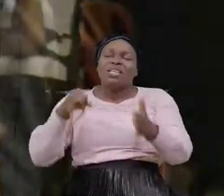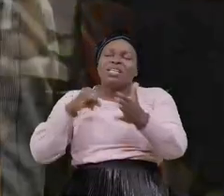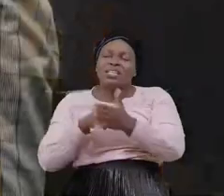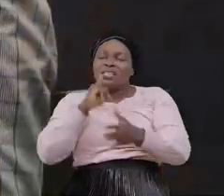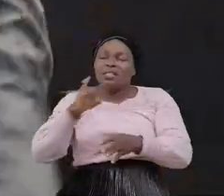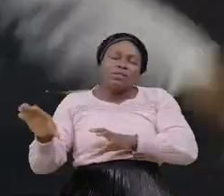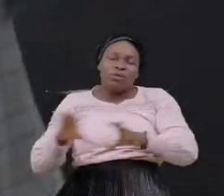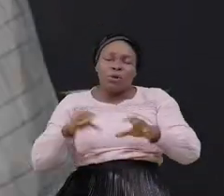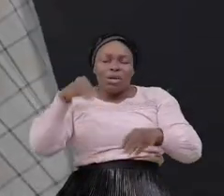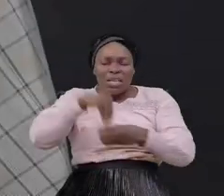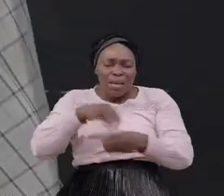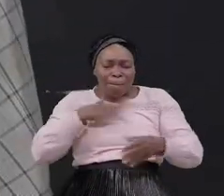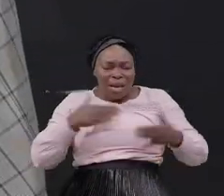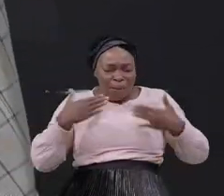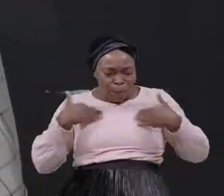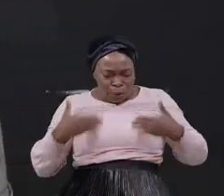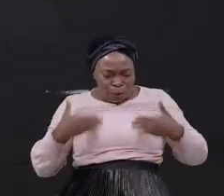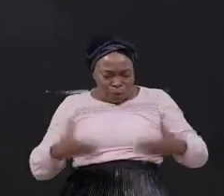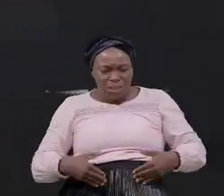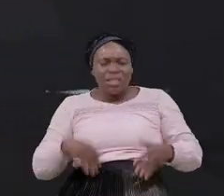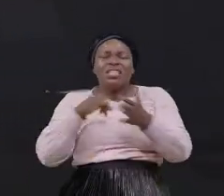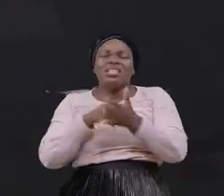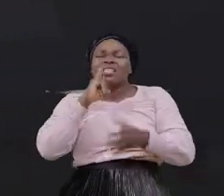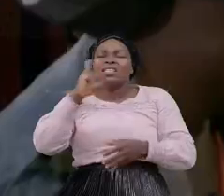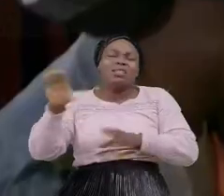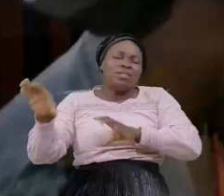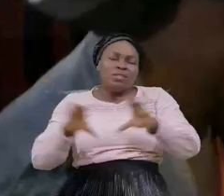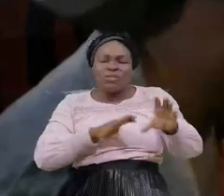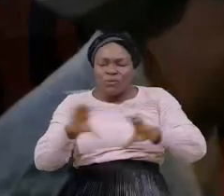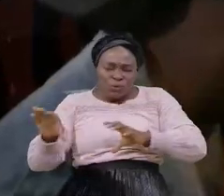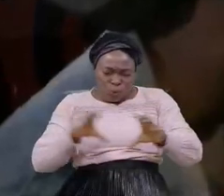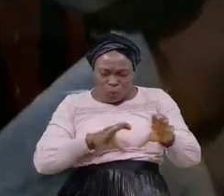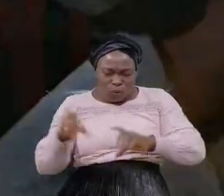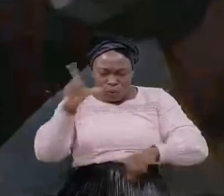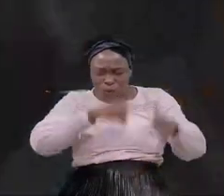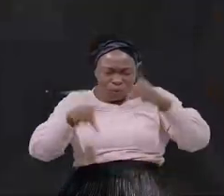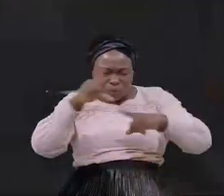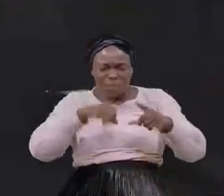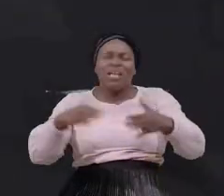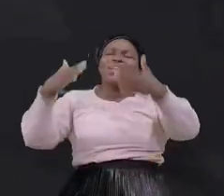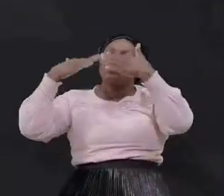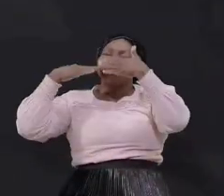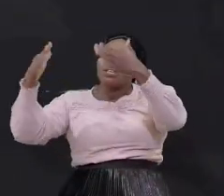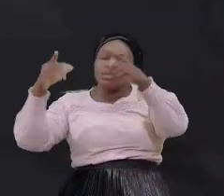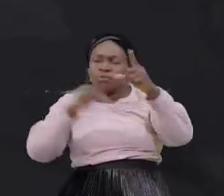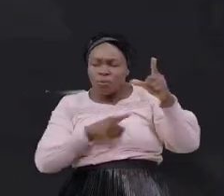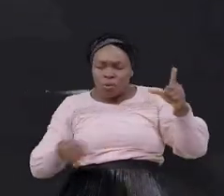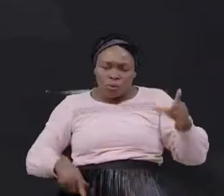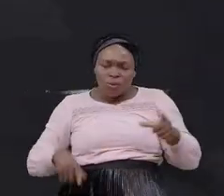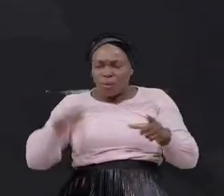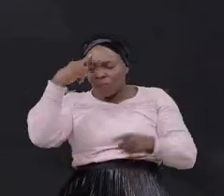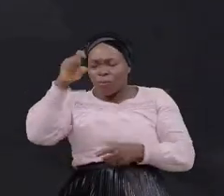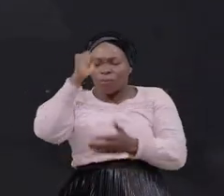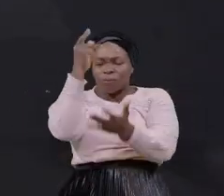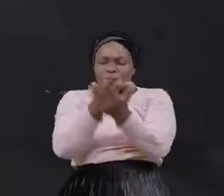dans mon corps. C'est fait. Merci Seigneur, la